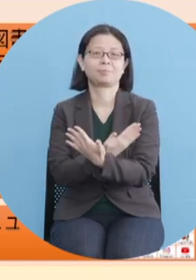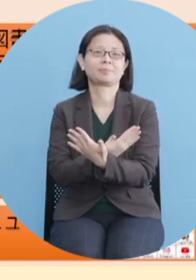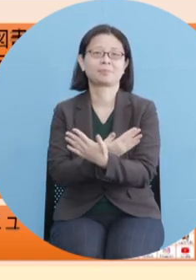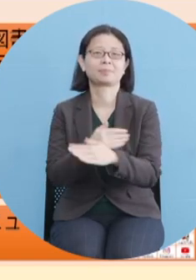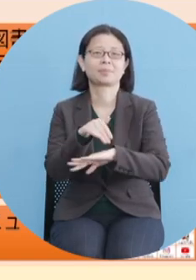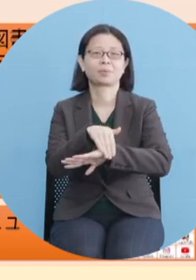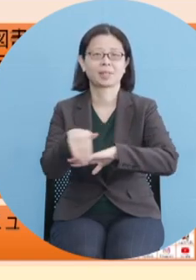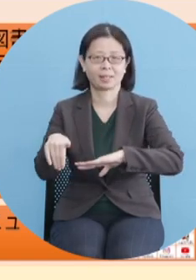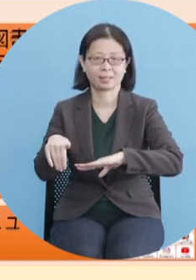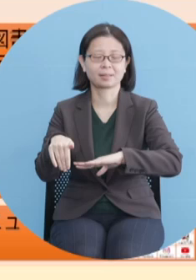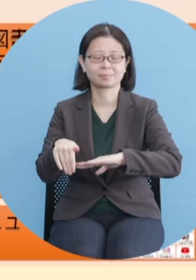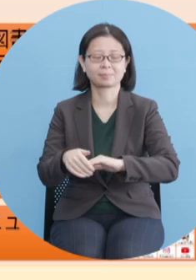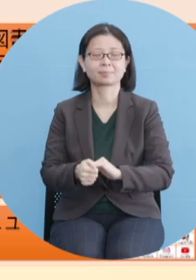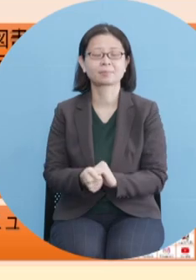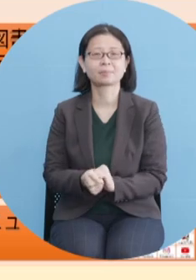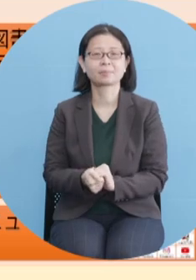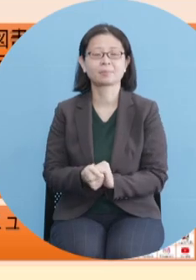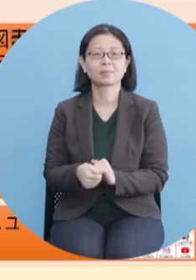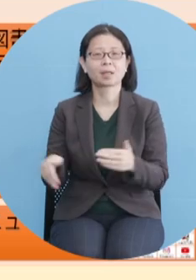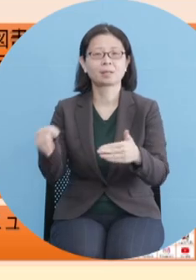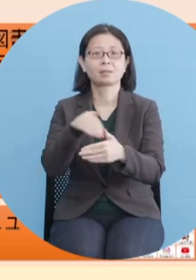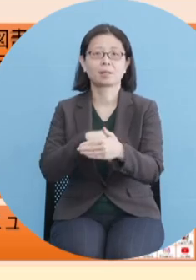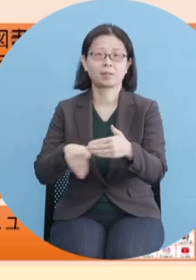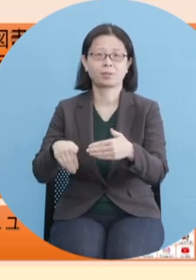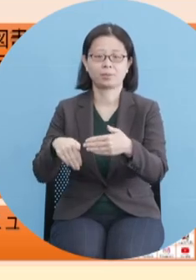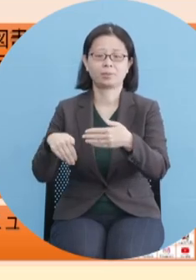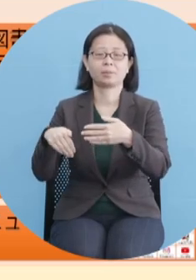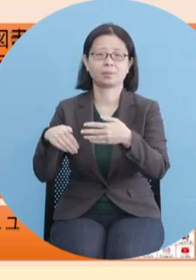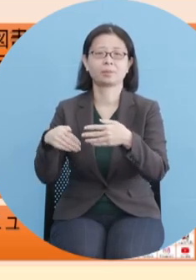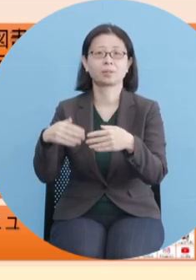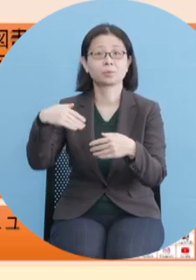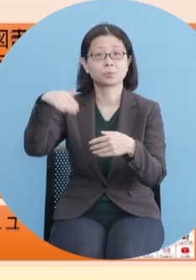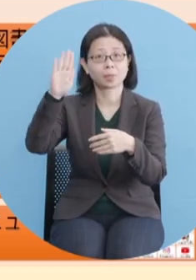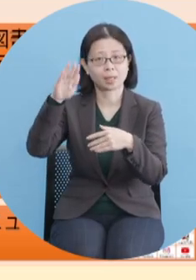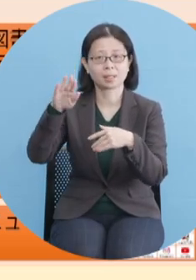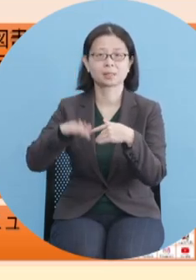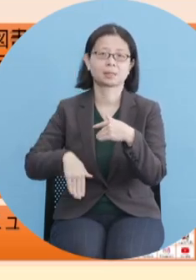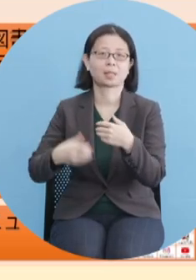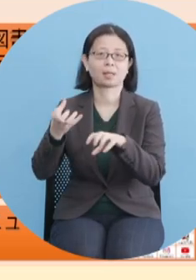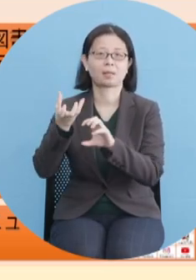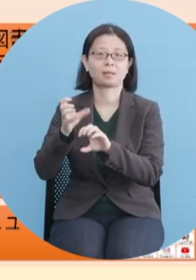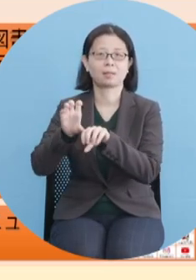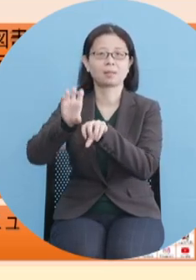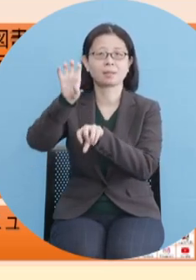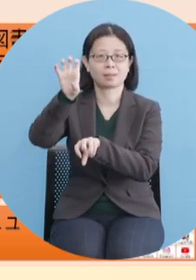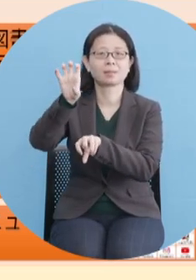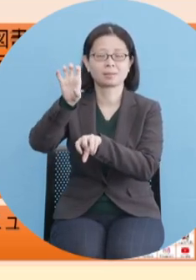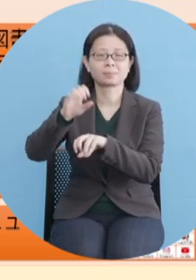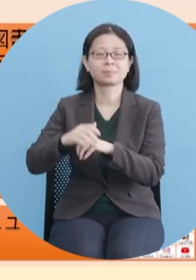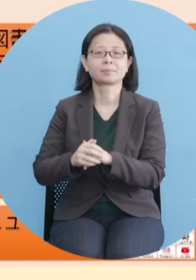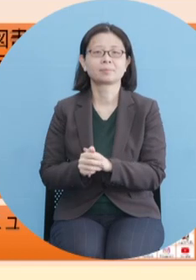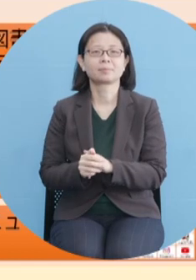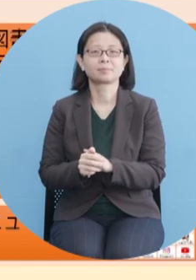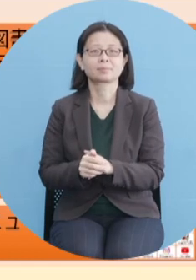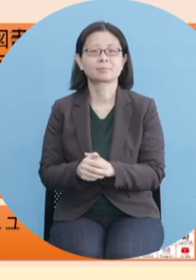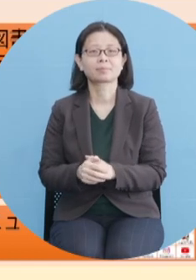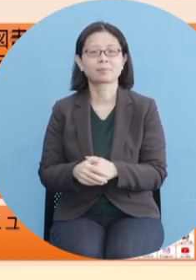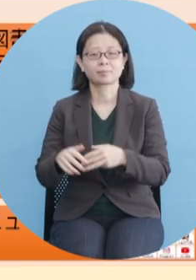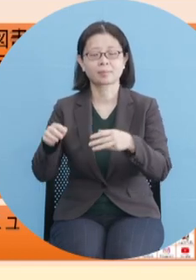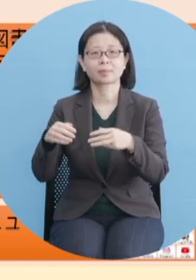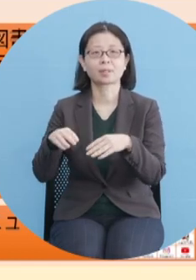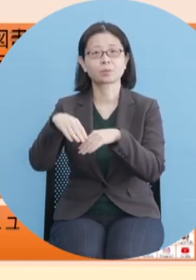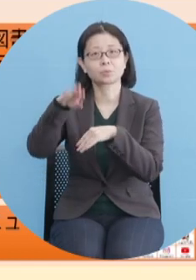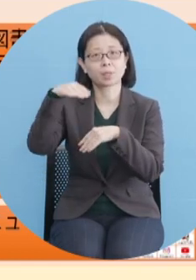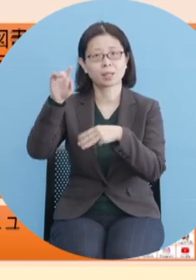ますえ新しい機能としましてえ緑の部分とま赤い部分2つありますがえ上